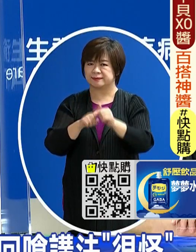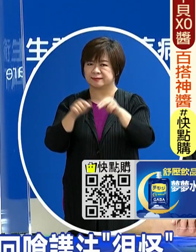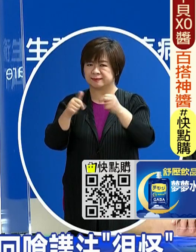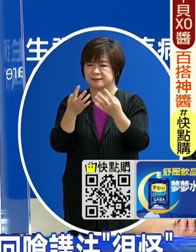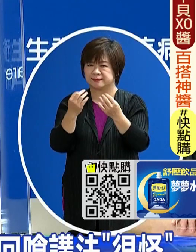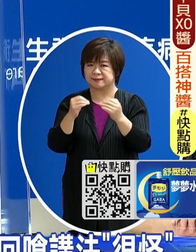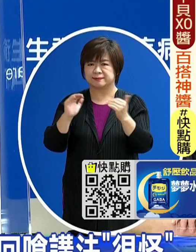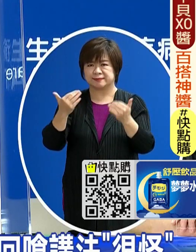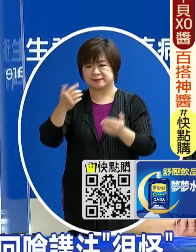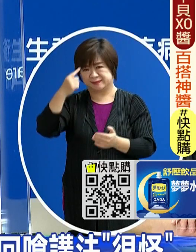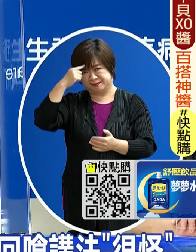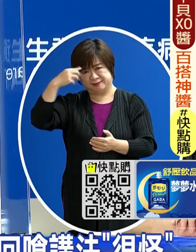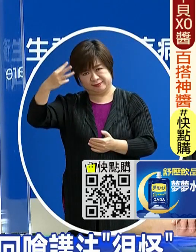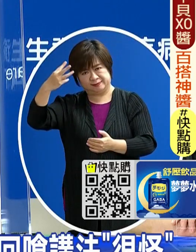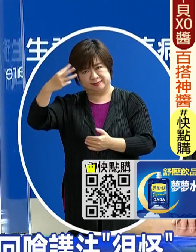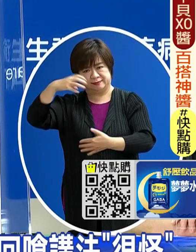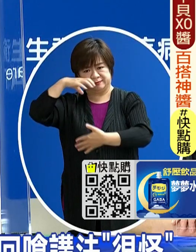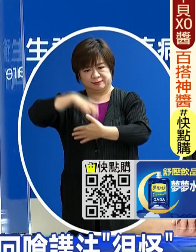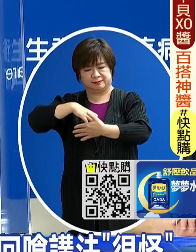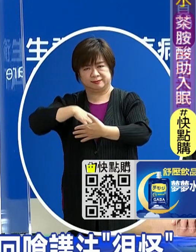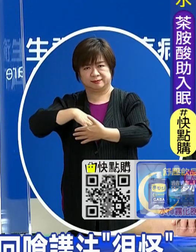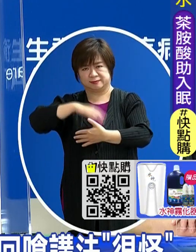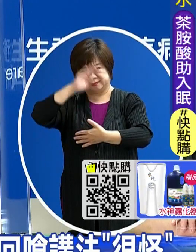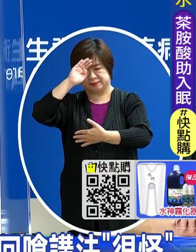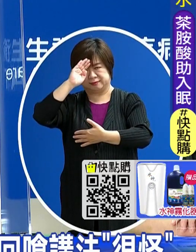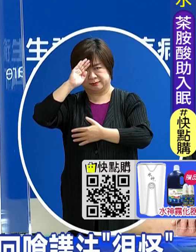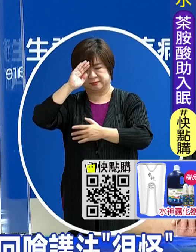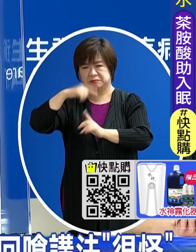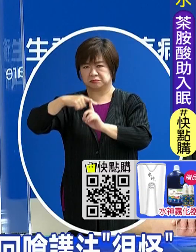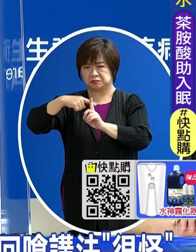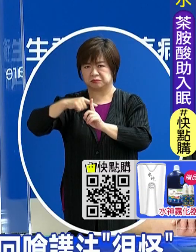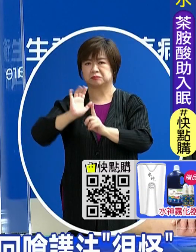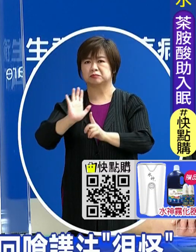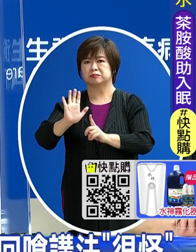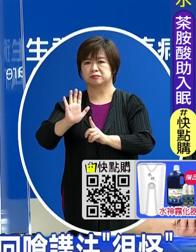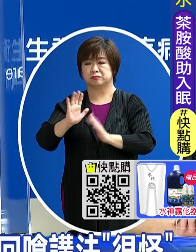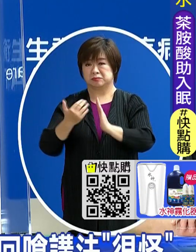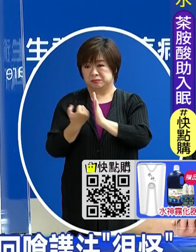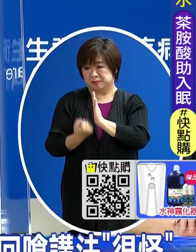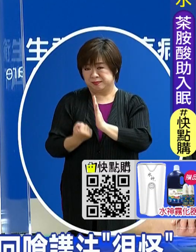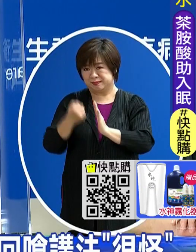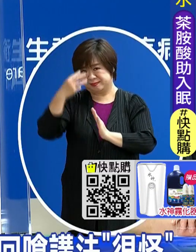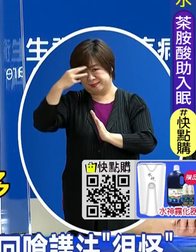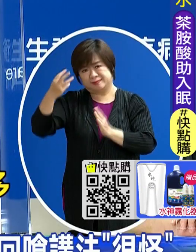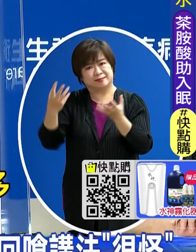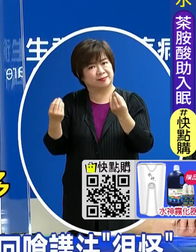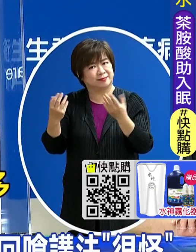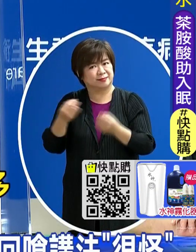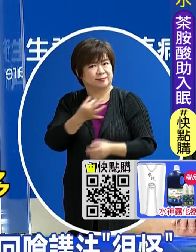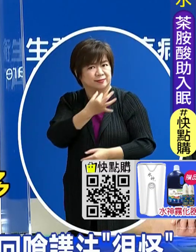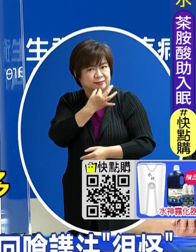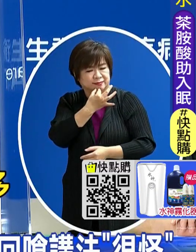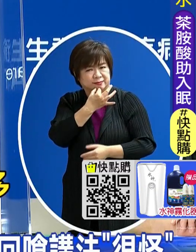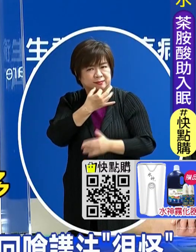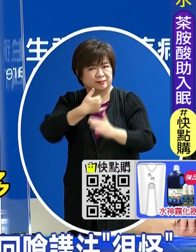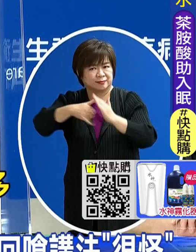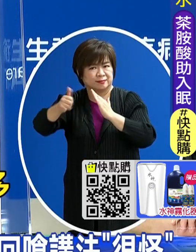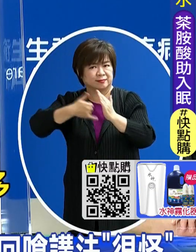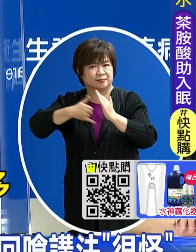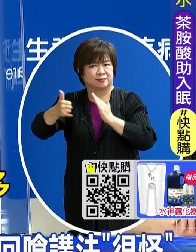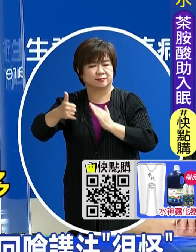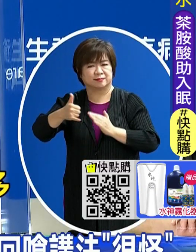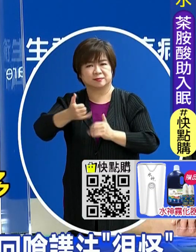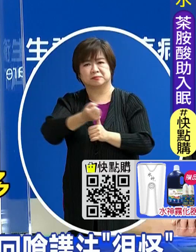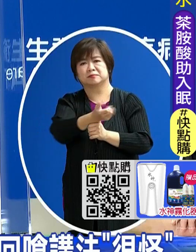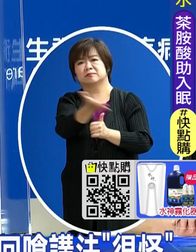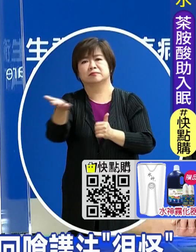个3天的潜伏期。那如果说全部都不居格，那3天的潜伏期，那恐怕会让病人变得